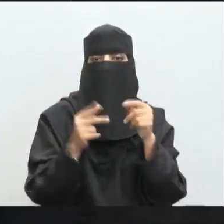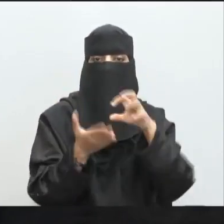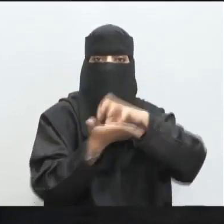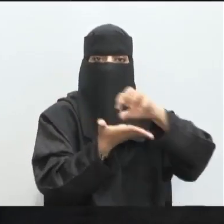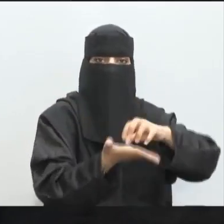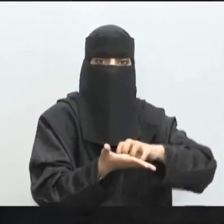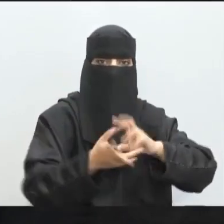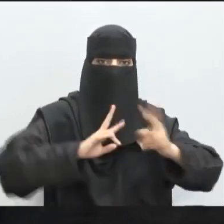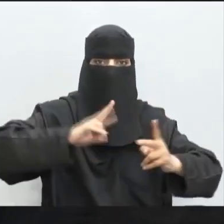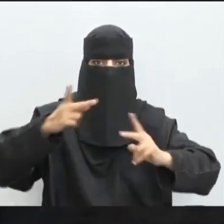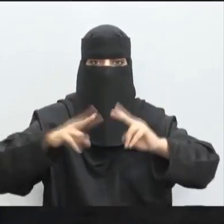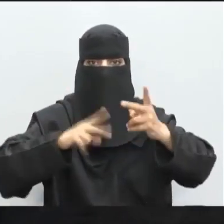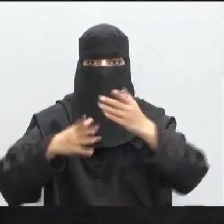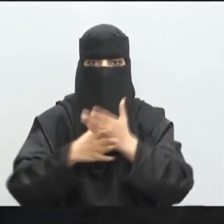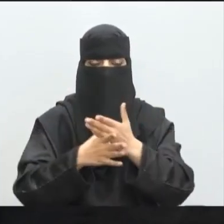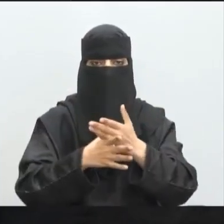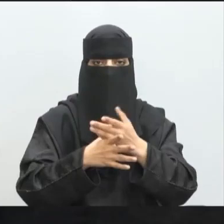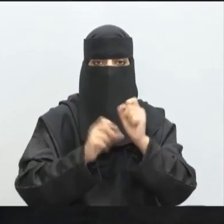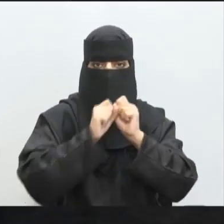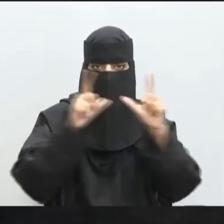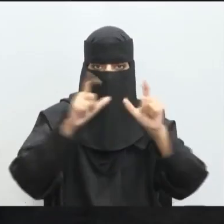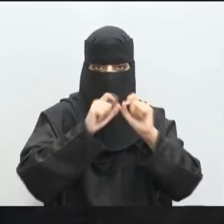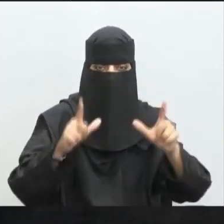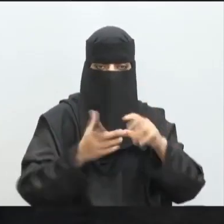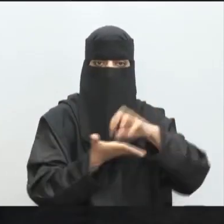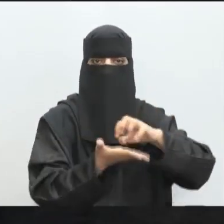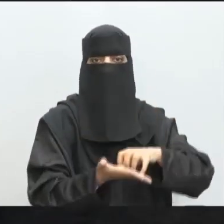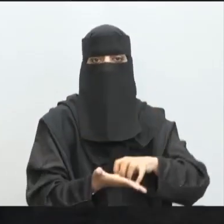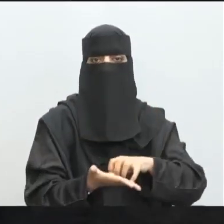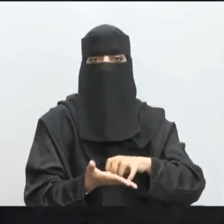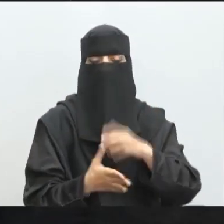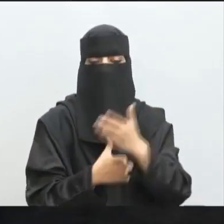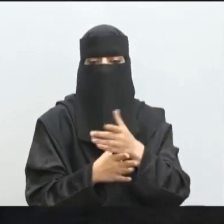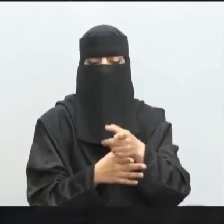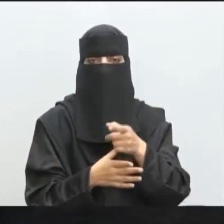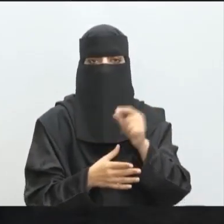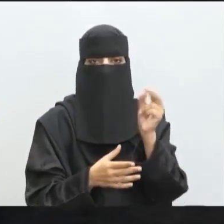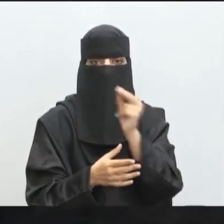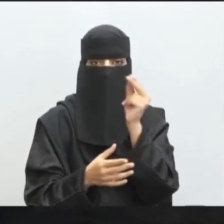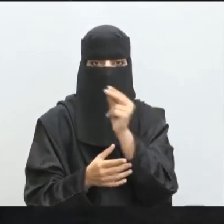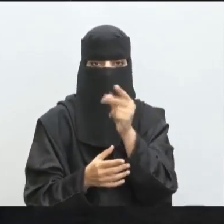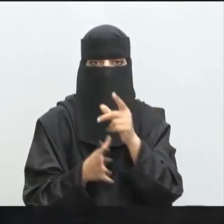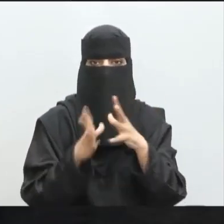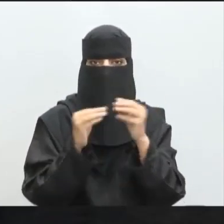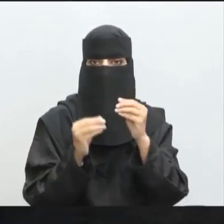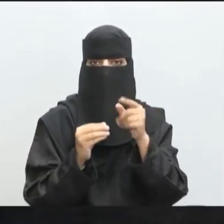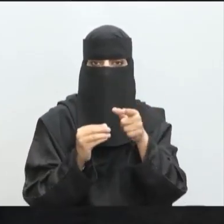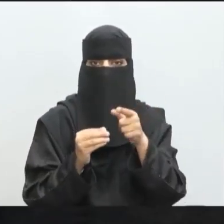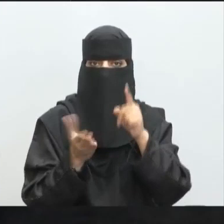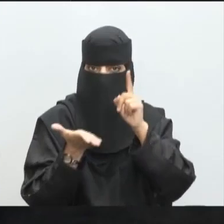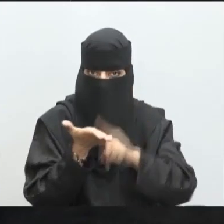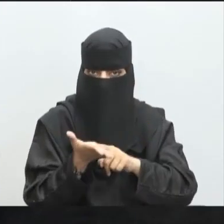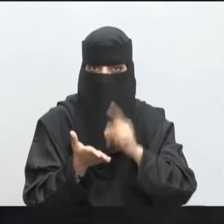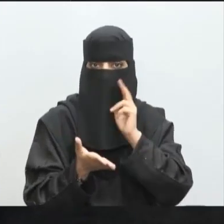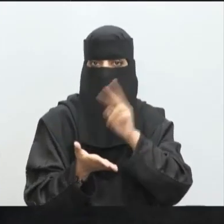المناطق واختلافها وتباين هذه المناطق ايضا خطوط الكنتور هي خطوط وهميه ولكن